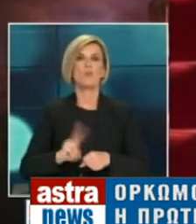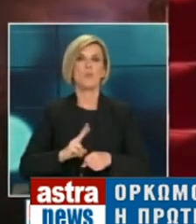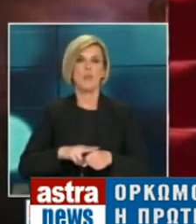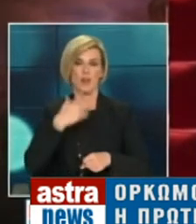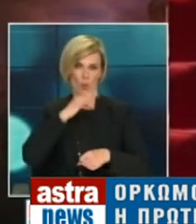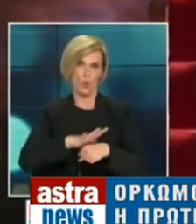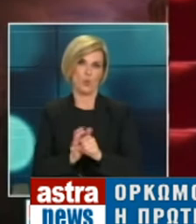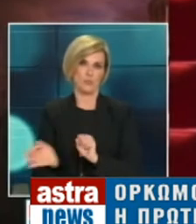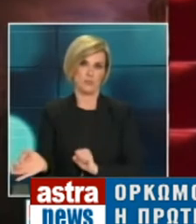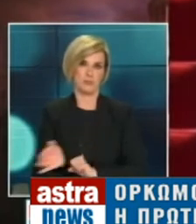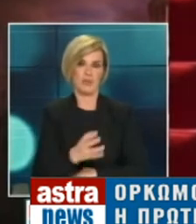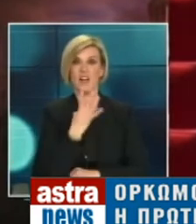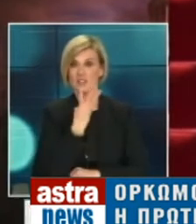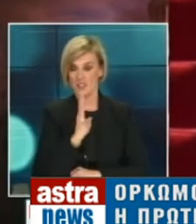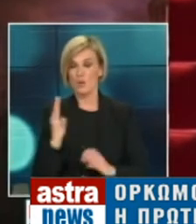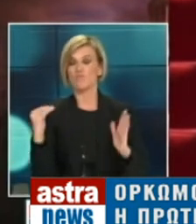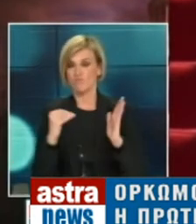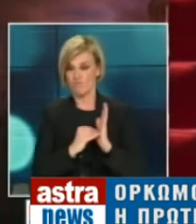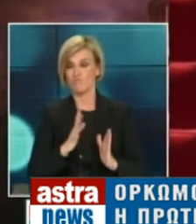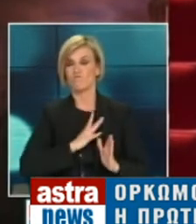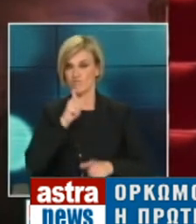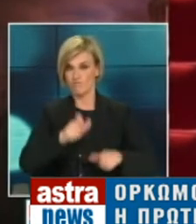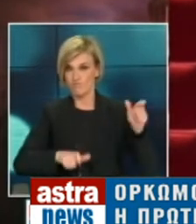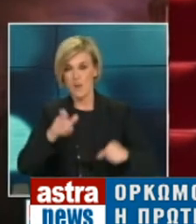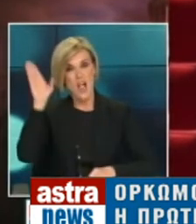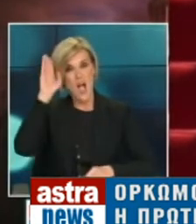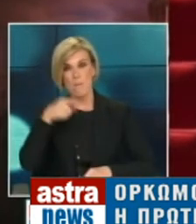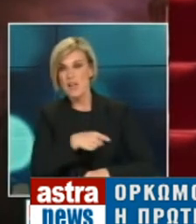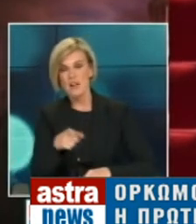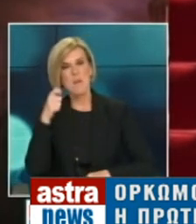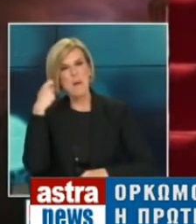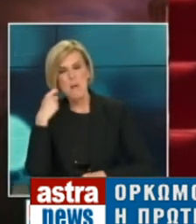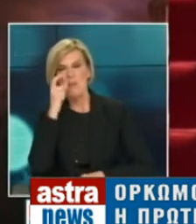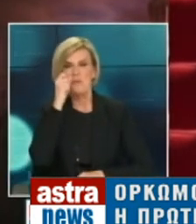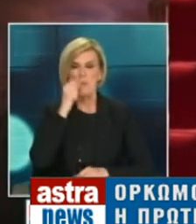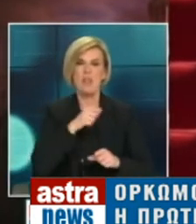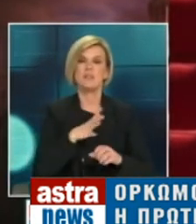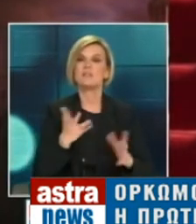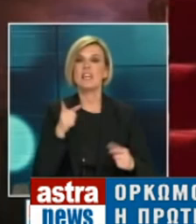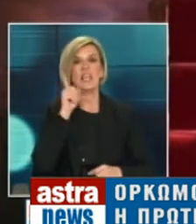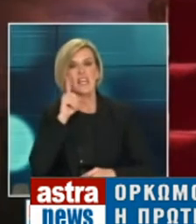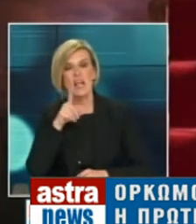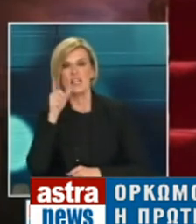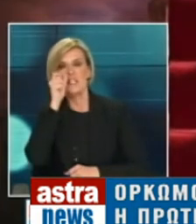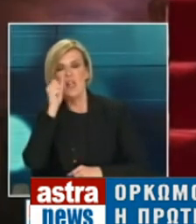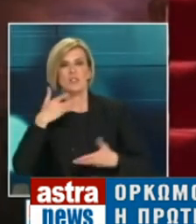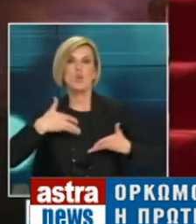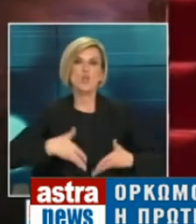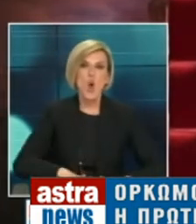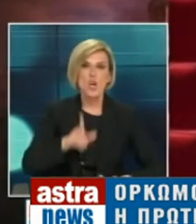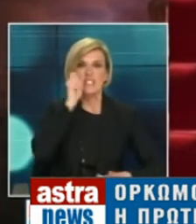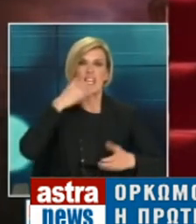έτος. 400.000 άνθρωποι, συμπατριώτες μας Αμερικανοί, μαμάδες, μπαμπάδες, γυναίκες, κόρες,